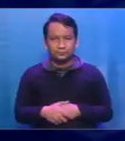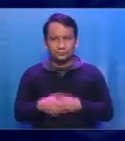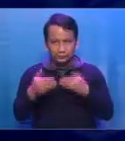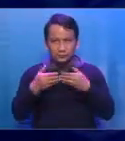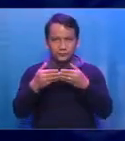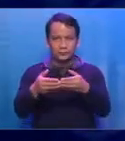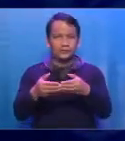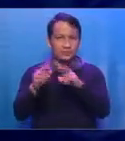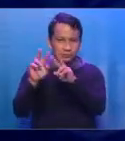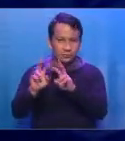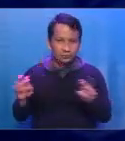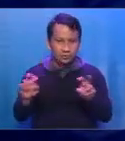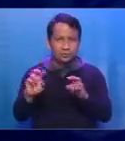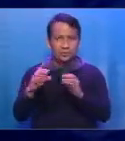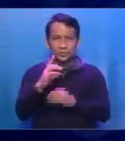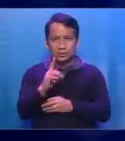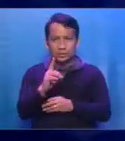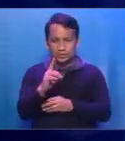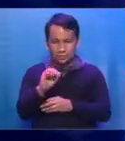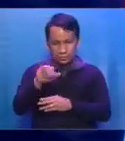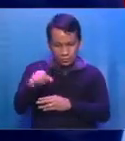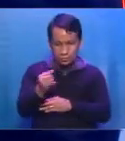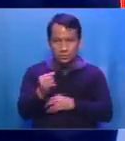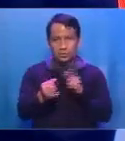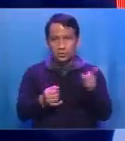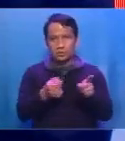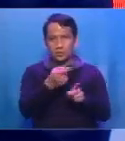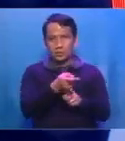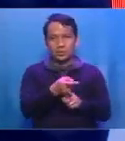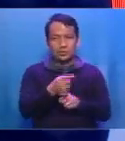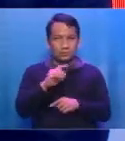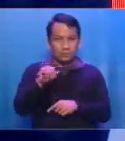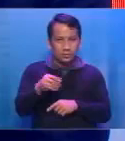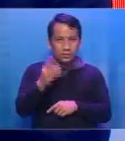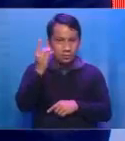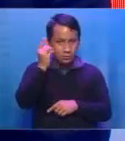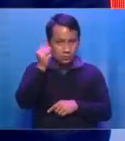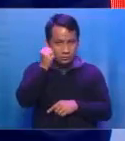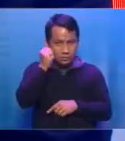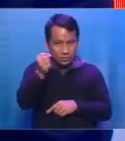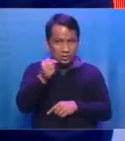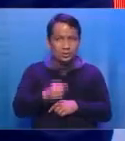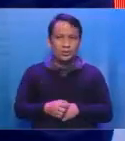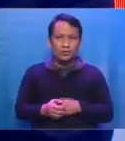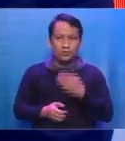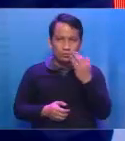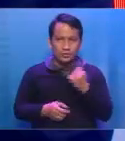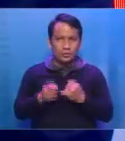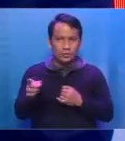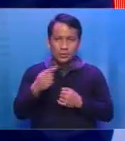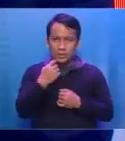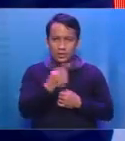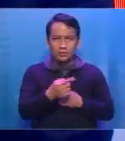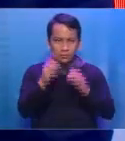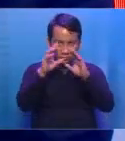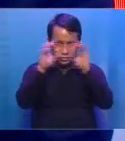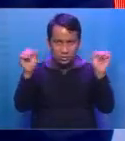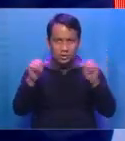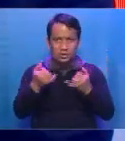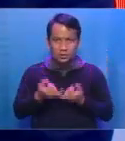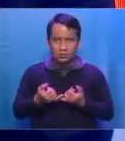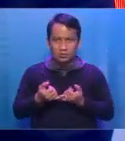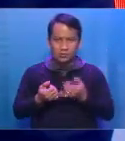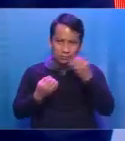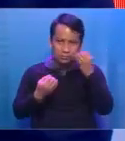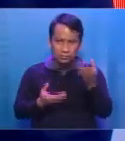Patuloy pa rin ang investigasyon ng Department of Justice laban kay PNP Chief Debold Sinas. Ito ay kahit pa sinabi ng Pangulong Duterte na ngayon pa